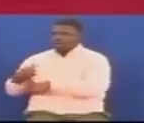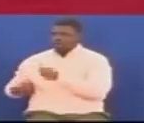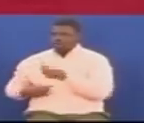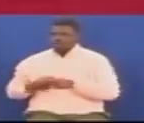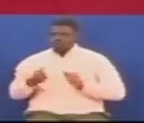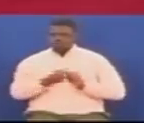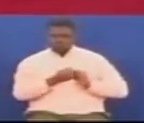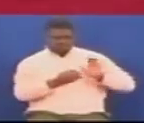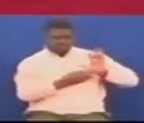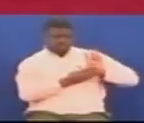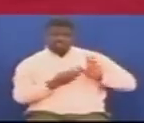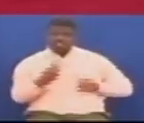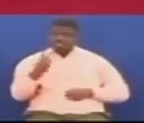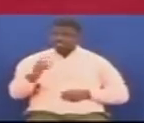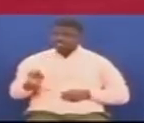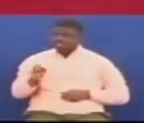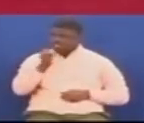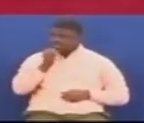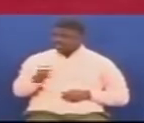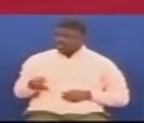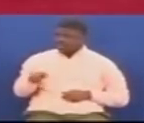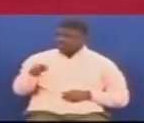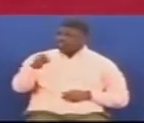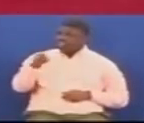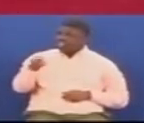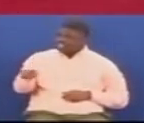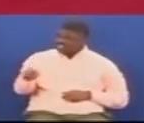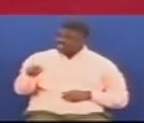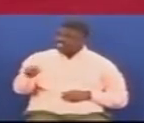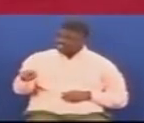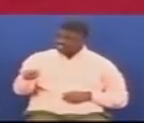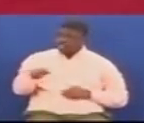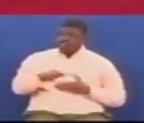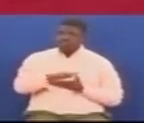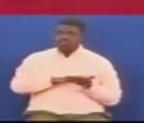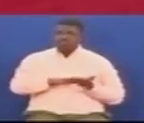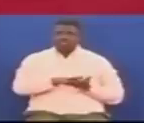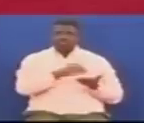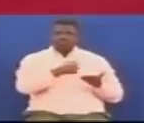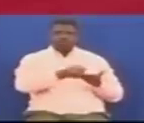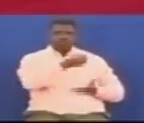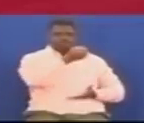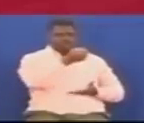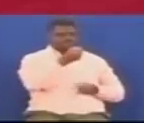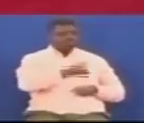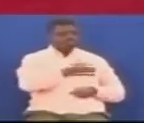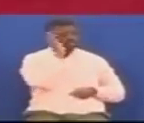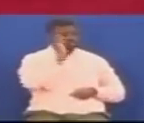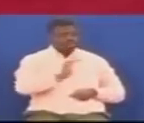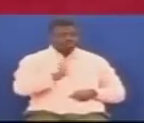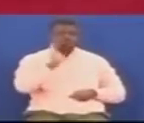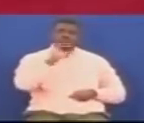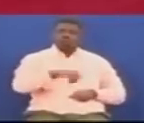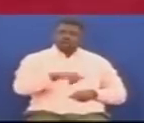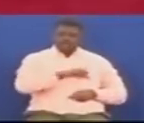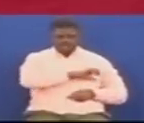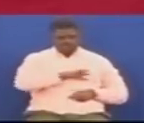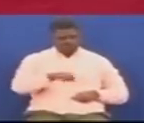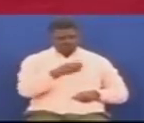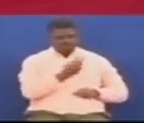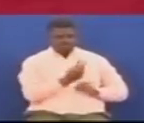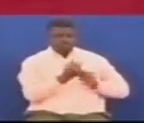2019-2020, ambapo taarifa hizi ndio msingi wa bajeti ya serikali kwa mwaka ujao wa fedha